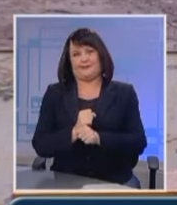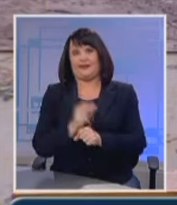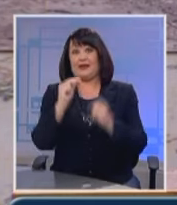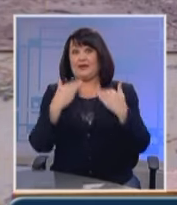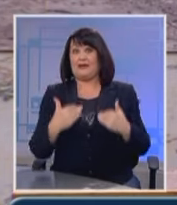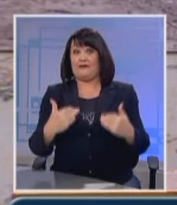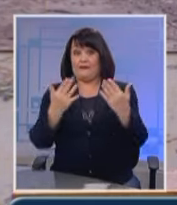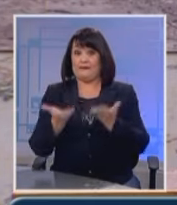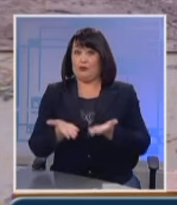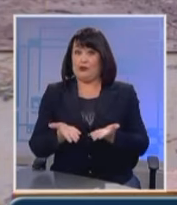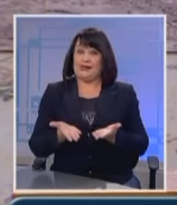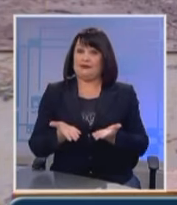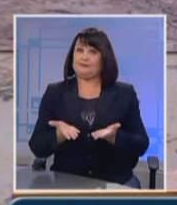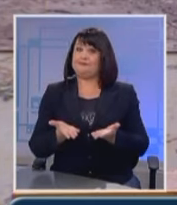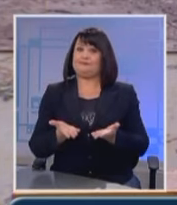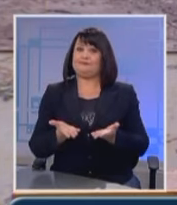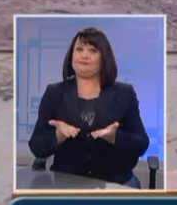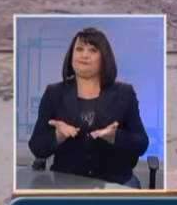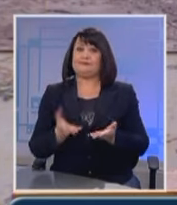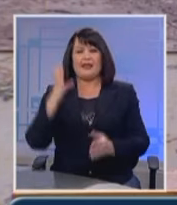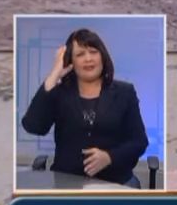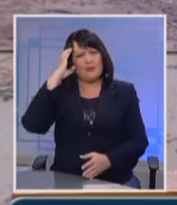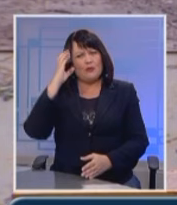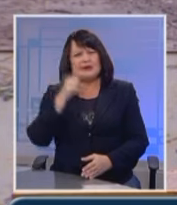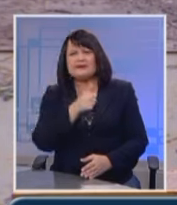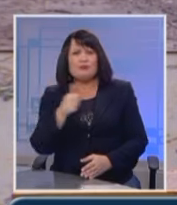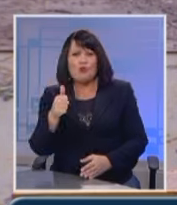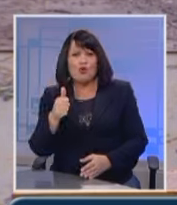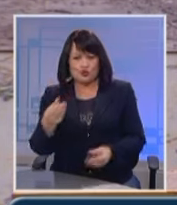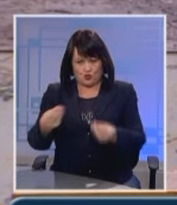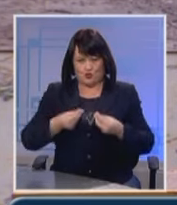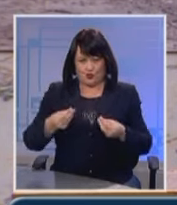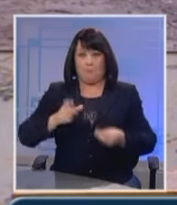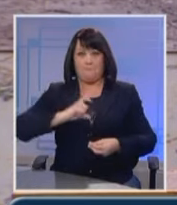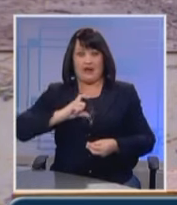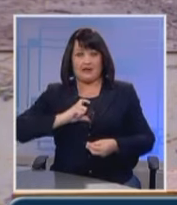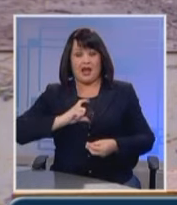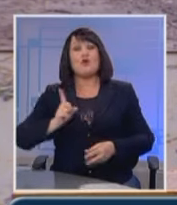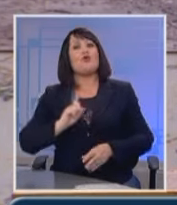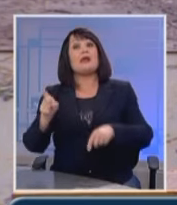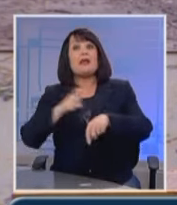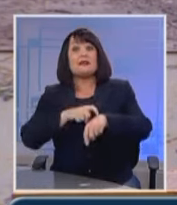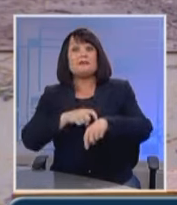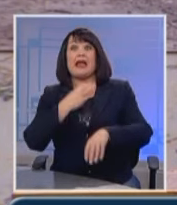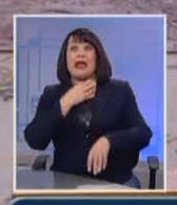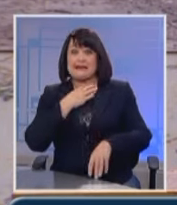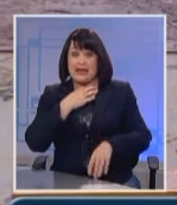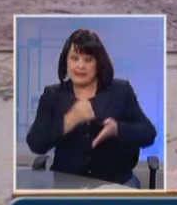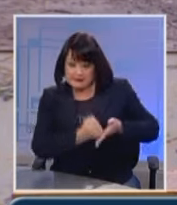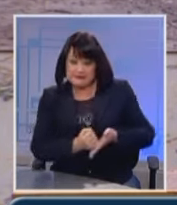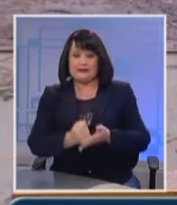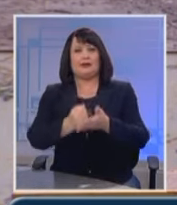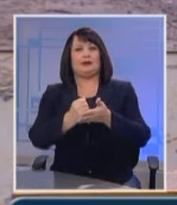των Ελλήνων δεν θα σας θυμάται μόνο όταν μας φέρνετε μετάλλια, αλλά κάθε στιγμή που θα χρειαστείτε την